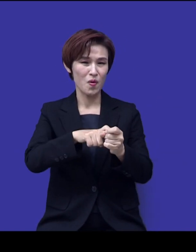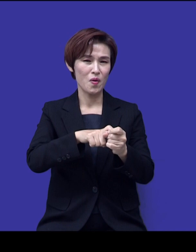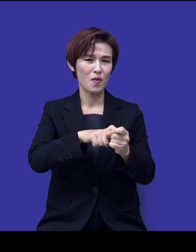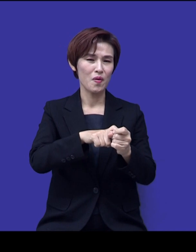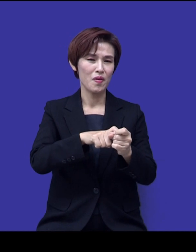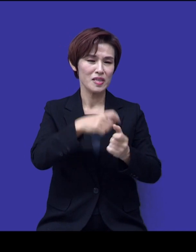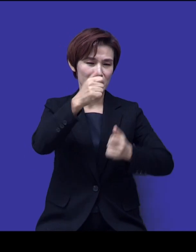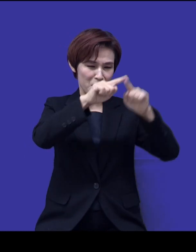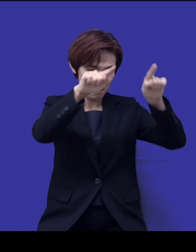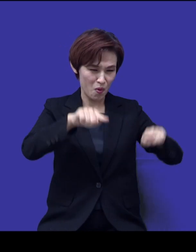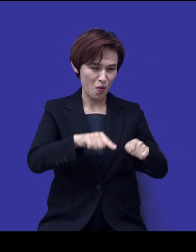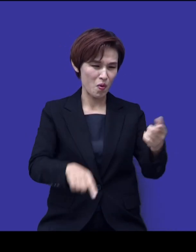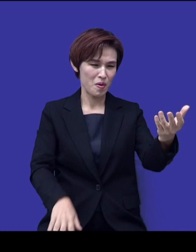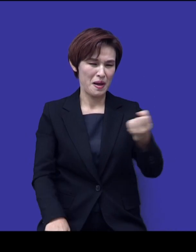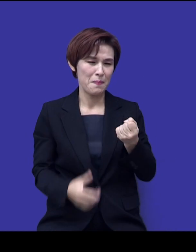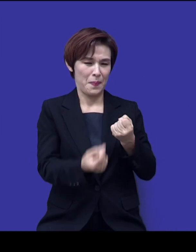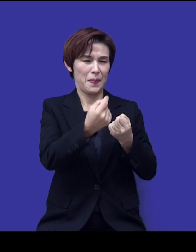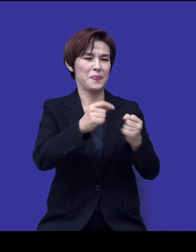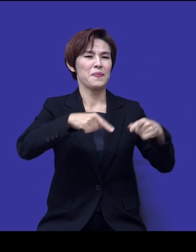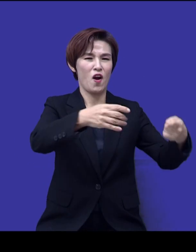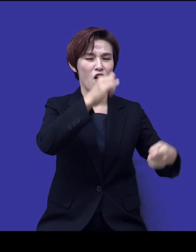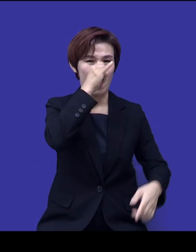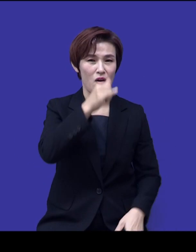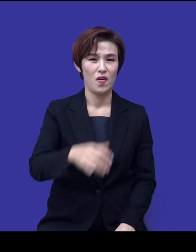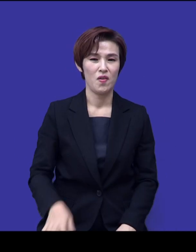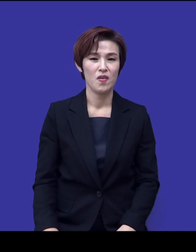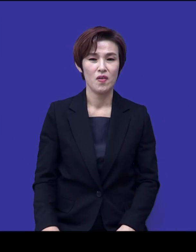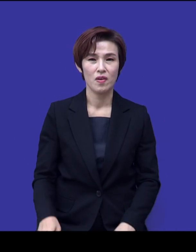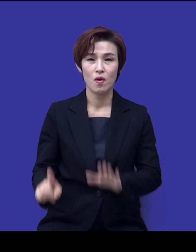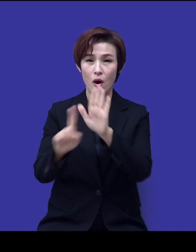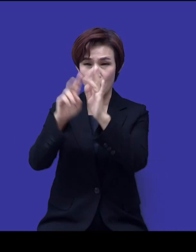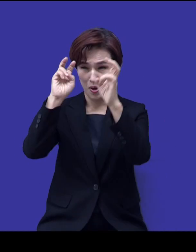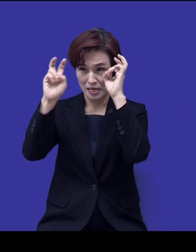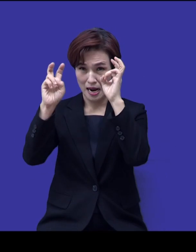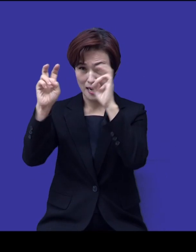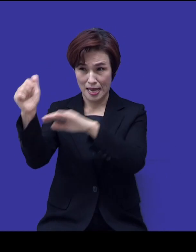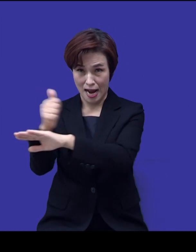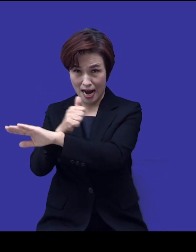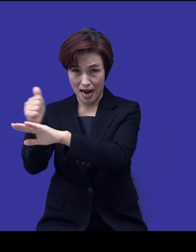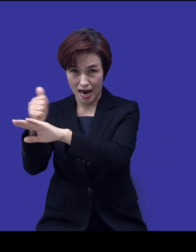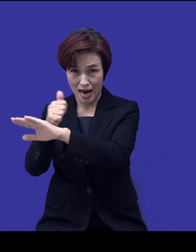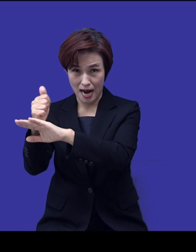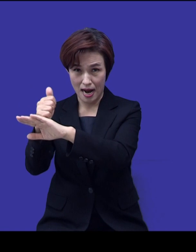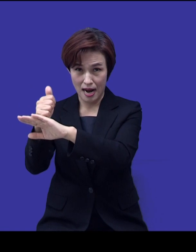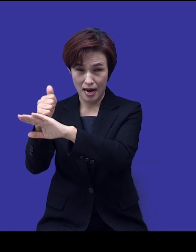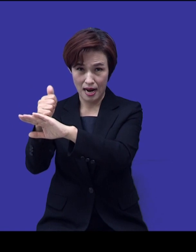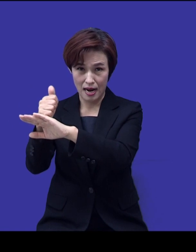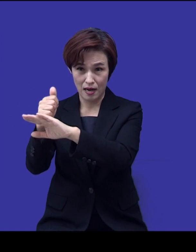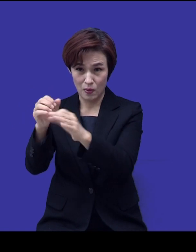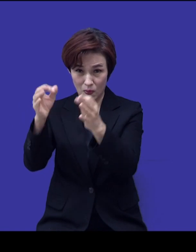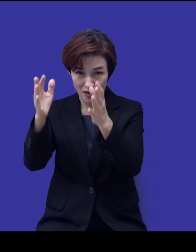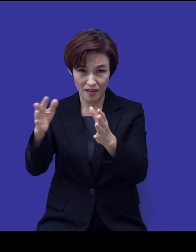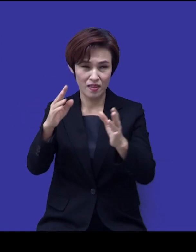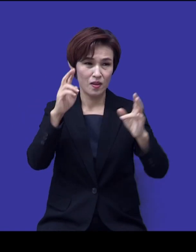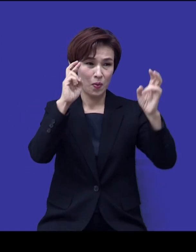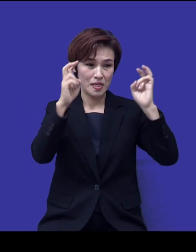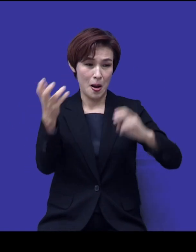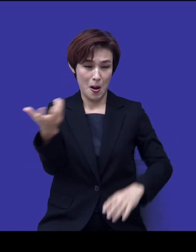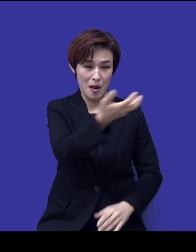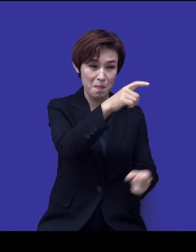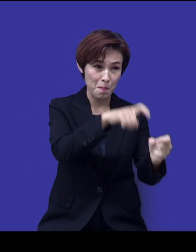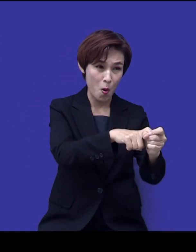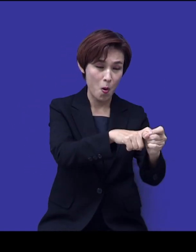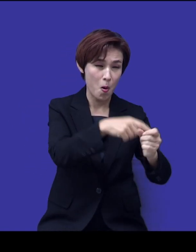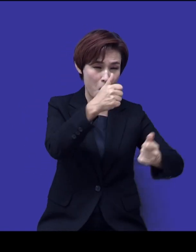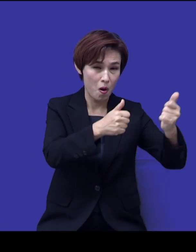끝내고 와서 회사 들어와야 되니까. 아, 그러니까 오리콤 회사 다니면서 예. 이직을 할 생각을 하신 예. 거죠. 예. 그런데 저 한참